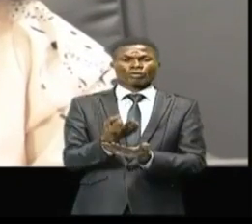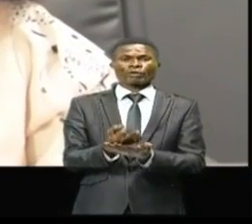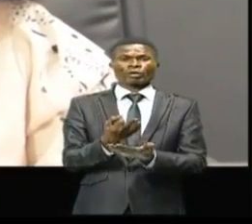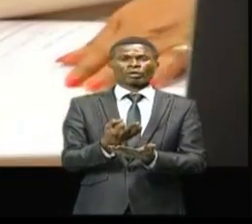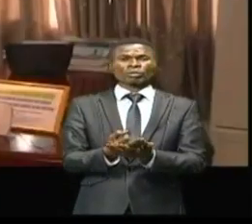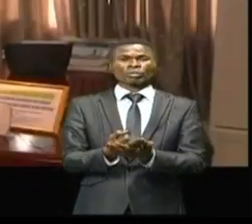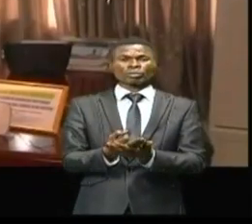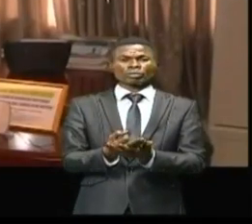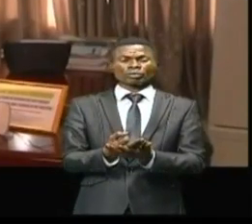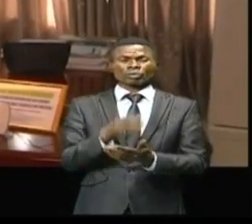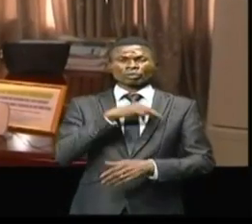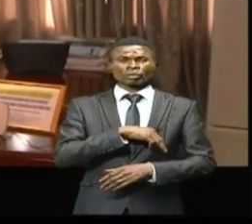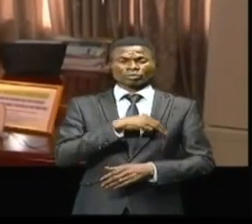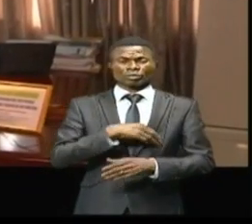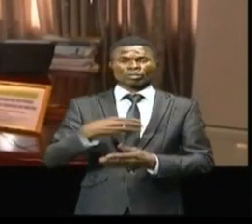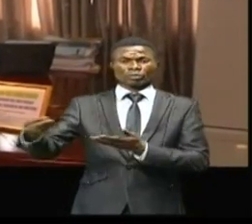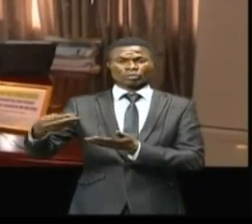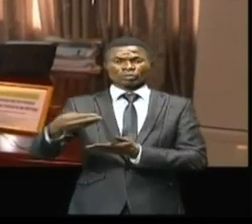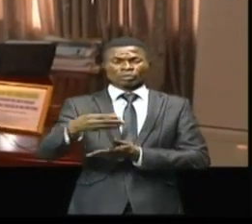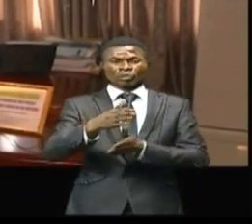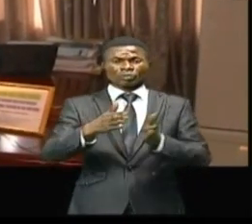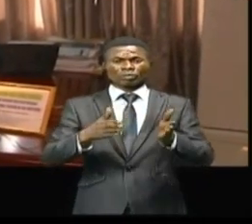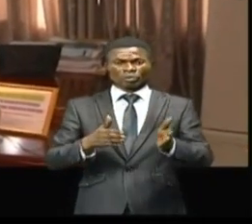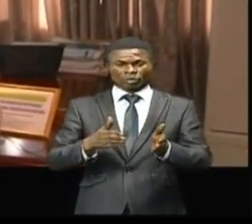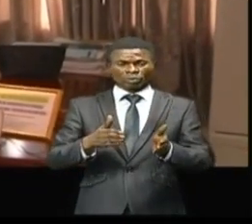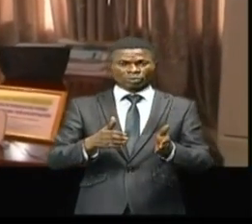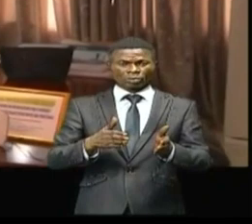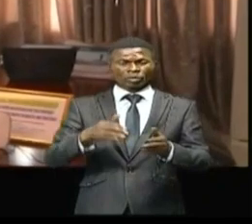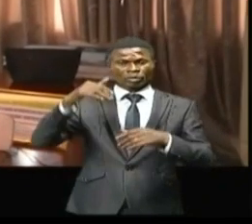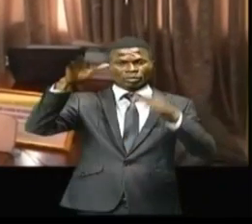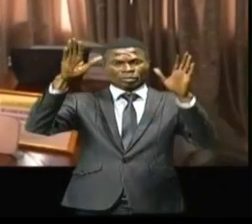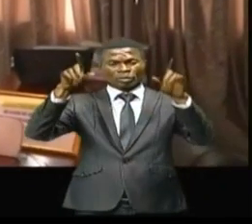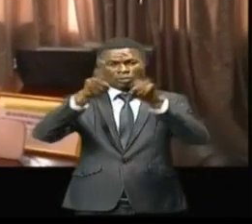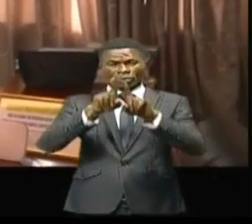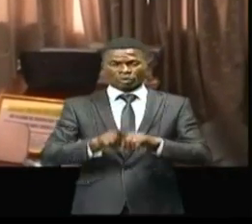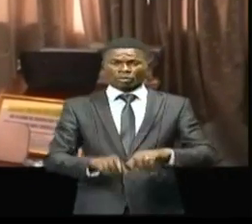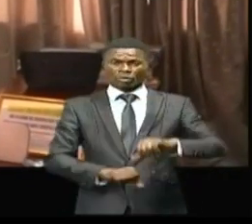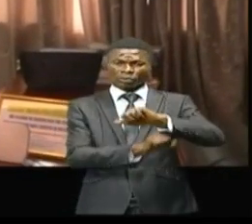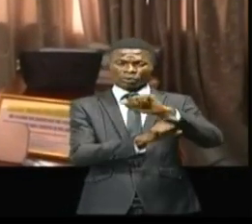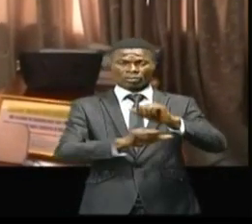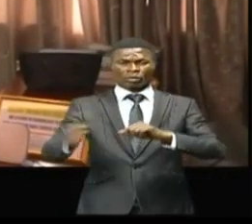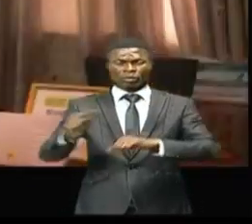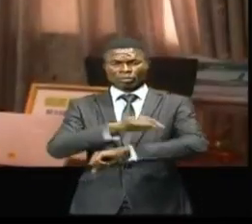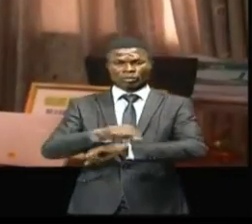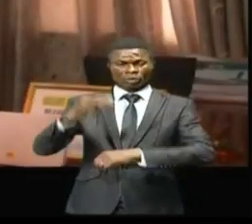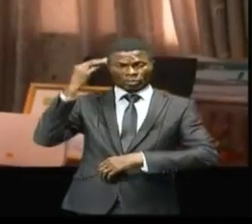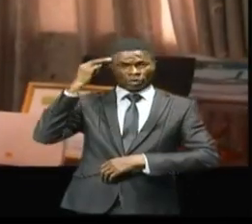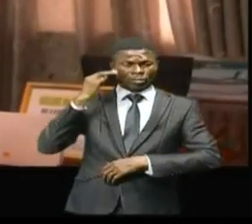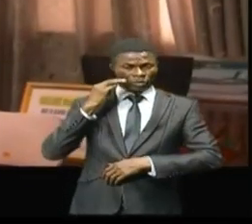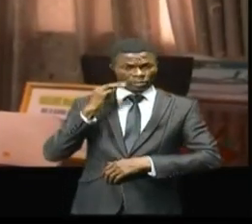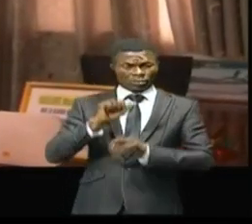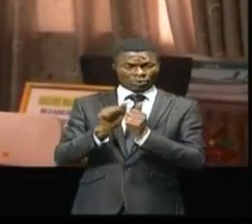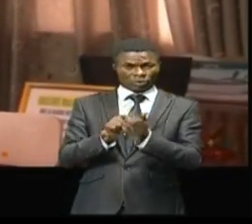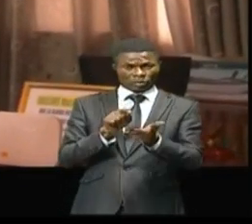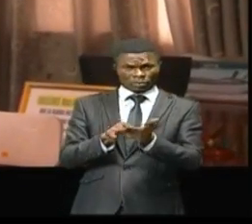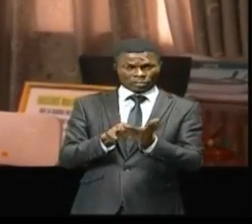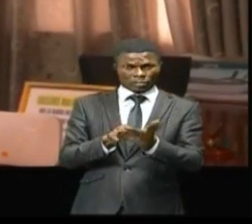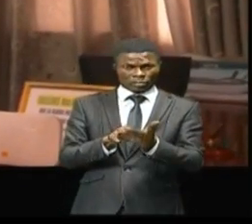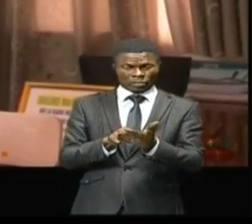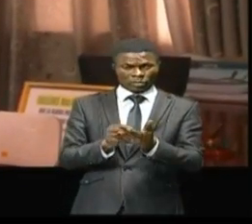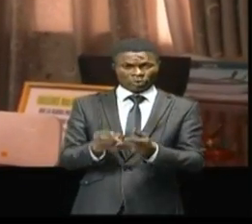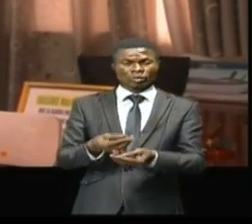dans sa mission de mobilisation des ressources externes et d'assistance aux autres ministères en la matière